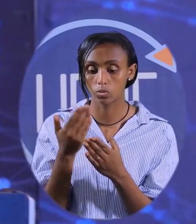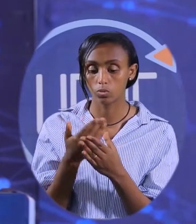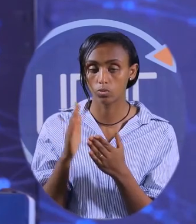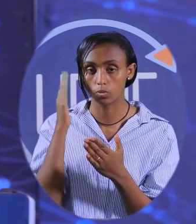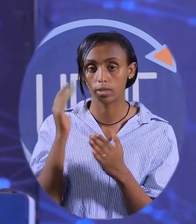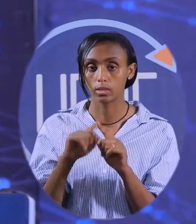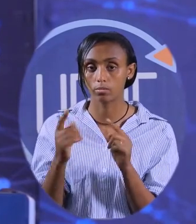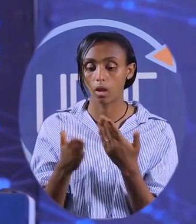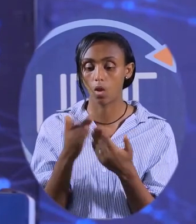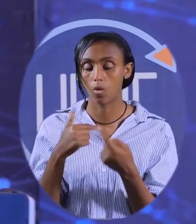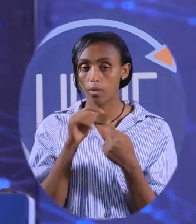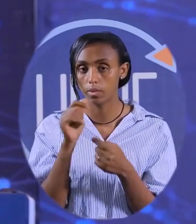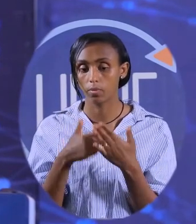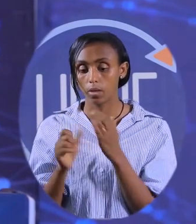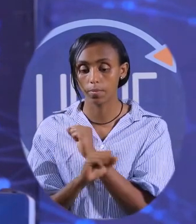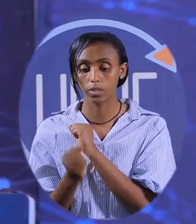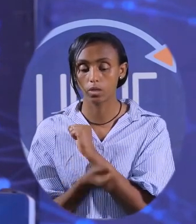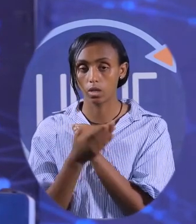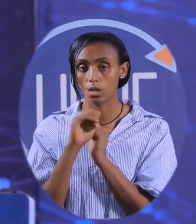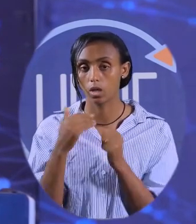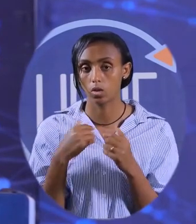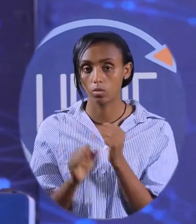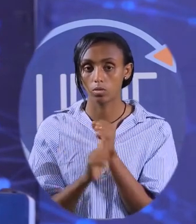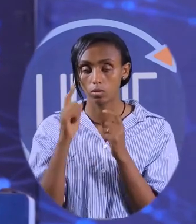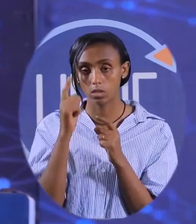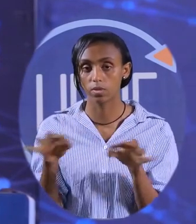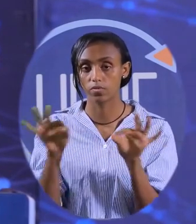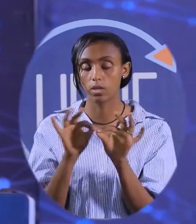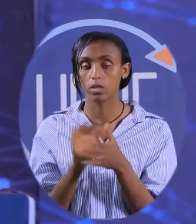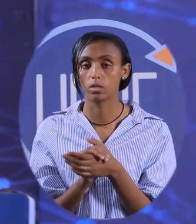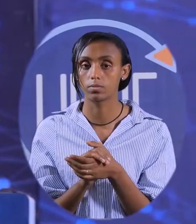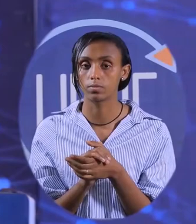አይመጣም። ታውቃላችሁ፣ ይሄ ቤዚክ ነገር አለ እንድታስቡበት የሚያስፈልገው።